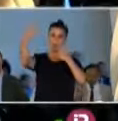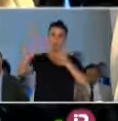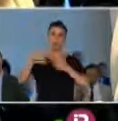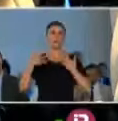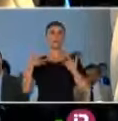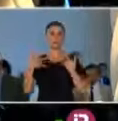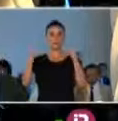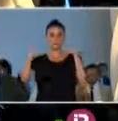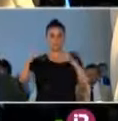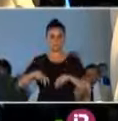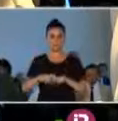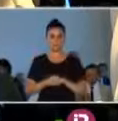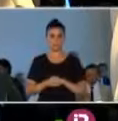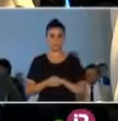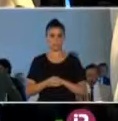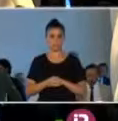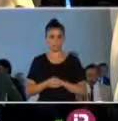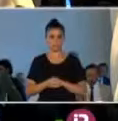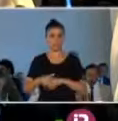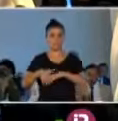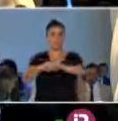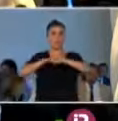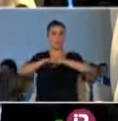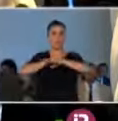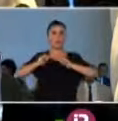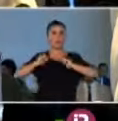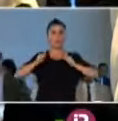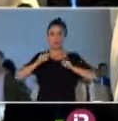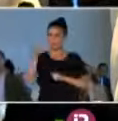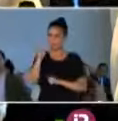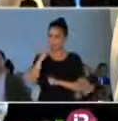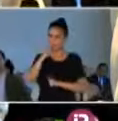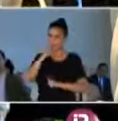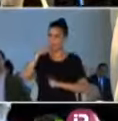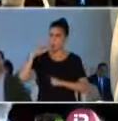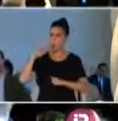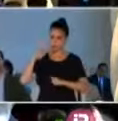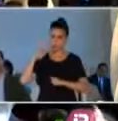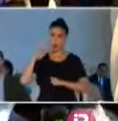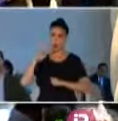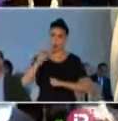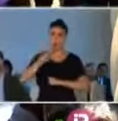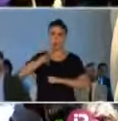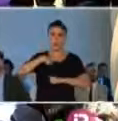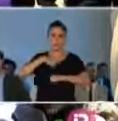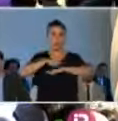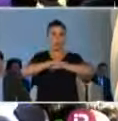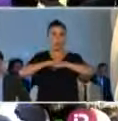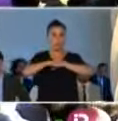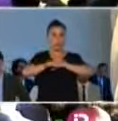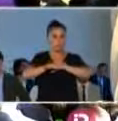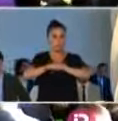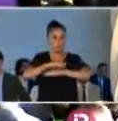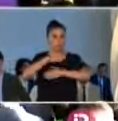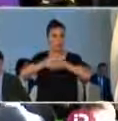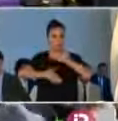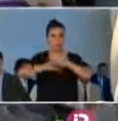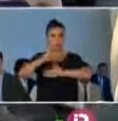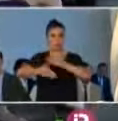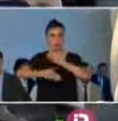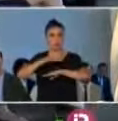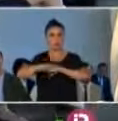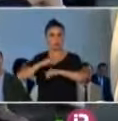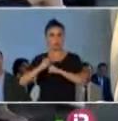presses. No partim de zero. Durant aquests 4 anys, junts hem posat les bases per transformar la nostra comunitat en una